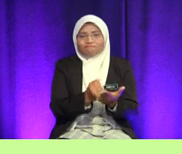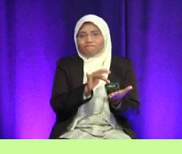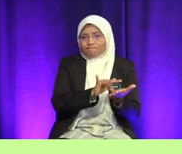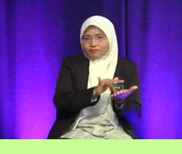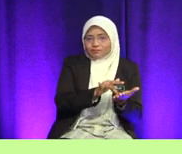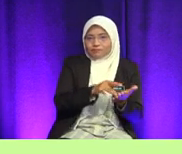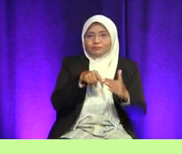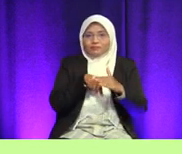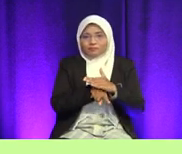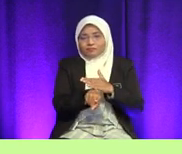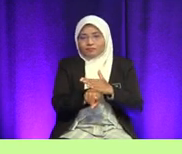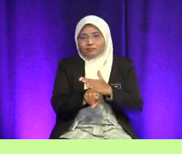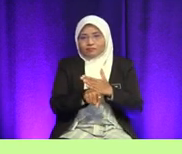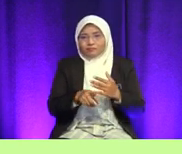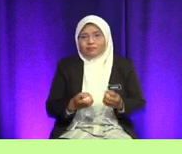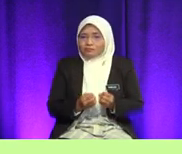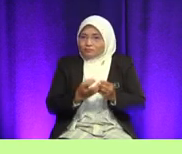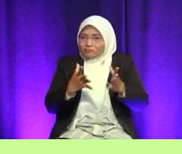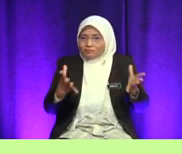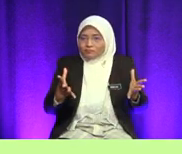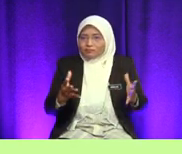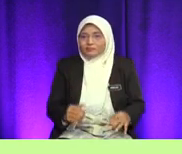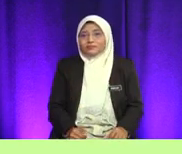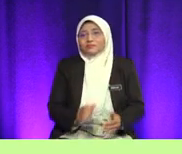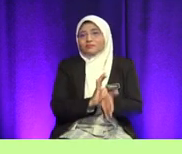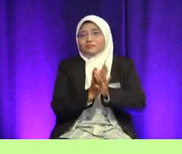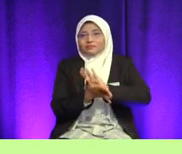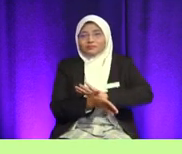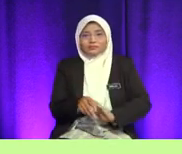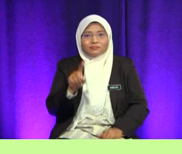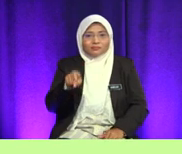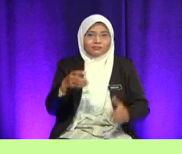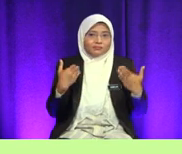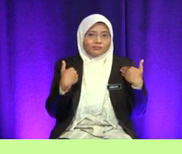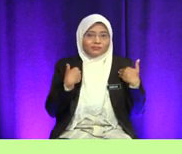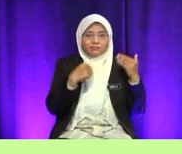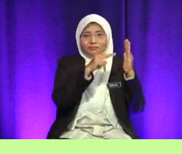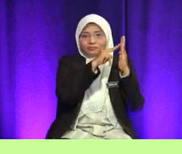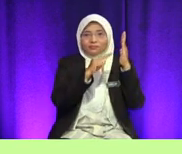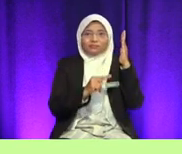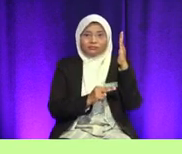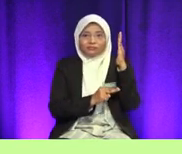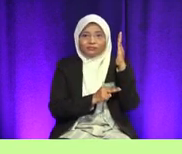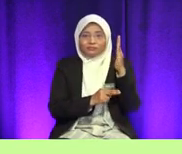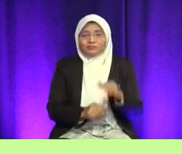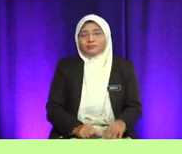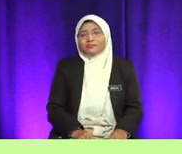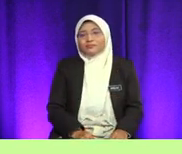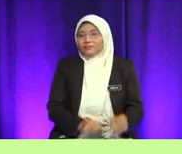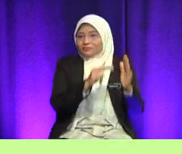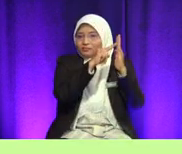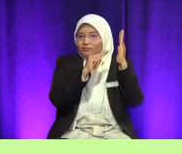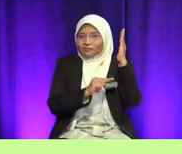secara berleluasa jadi perlu ada undang-undang undang-undang merupakan asas